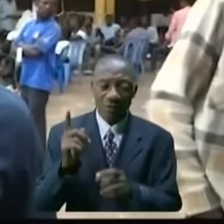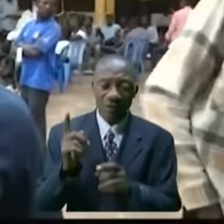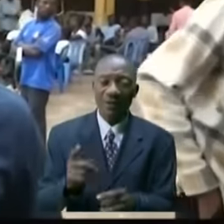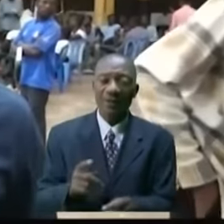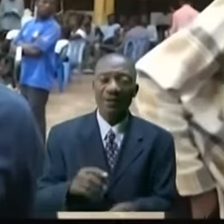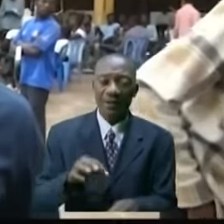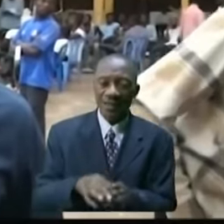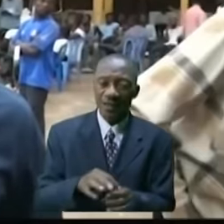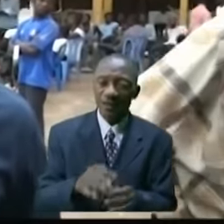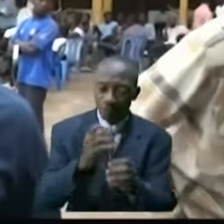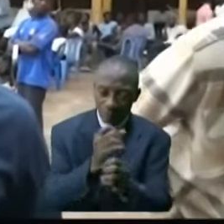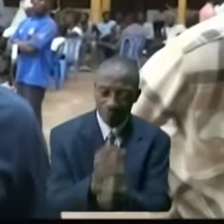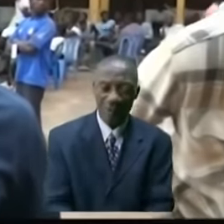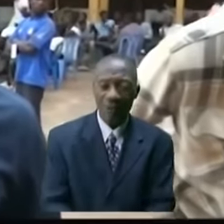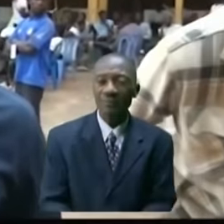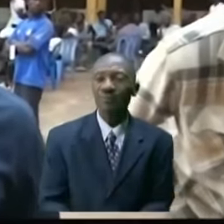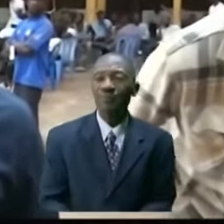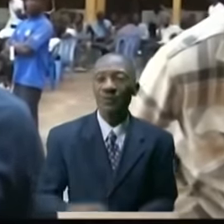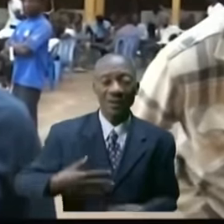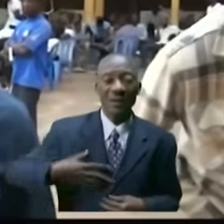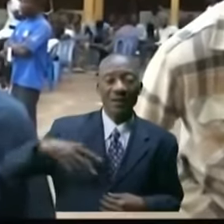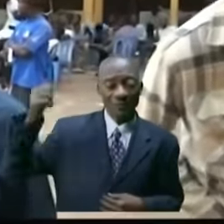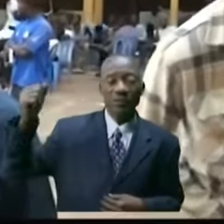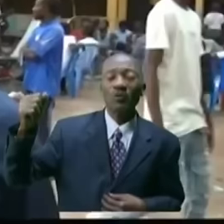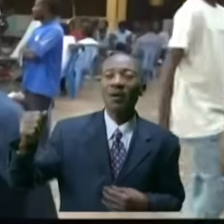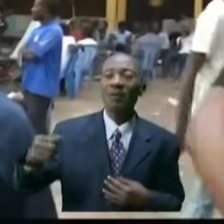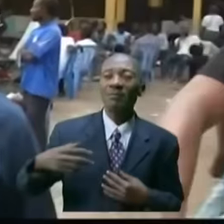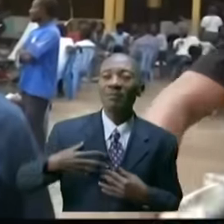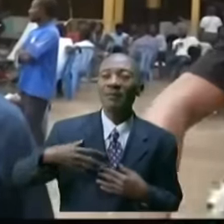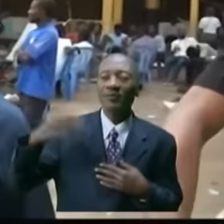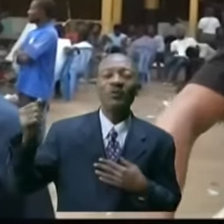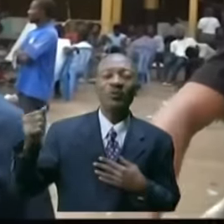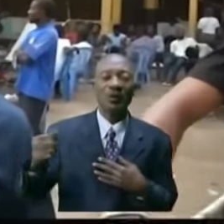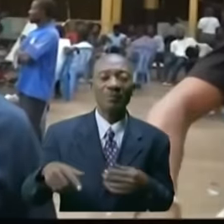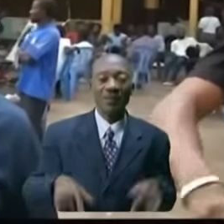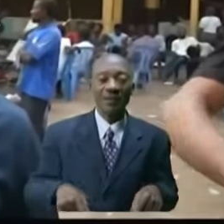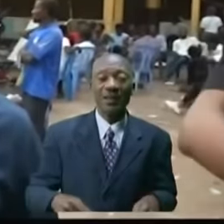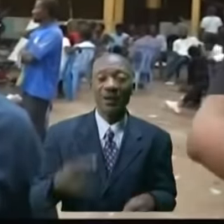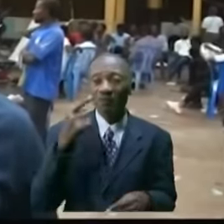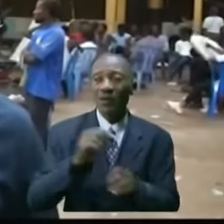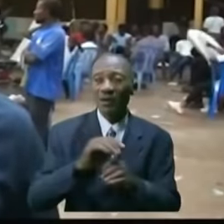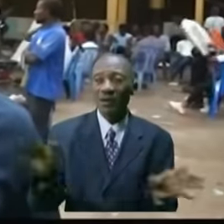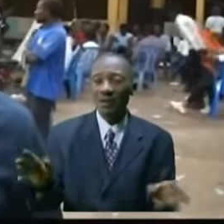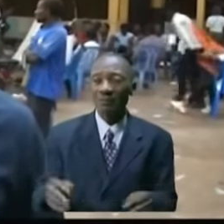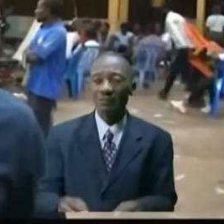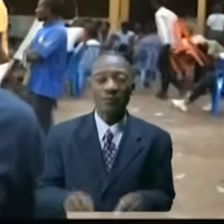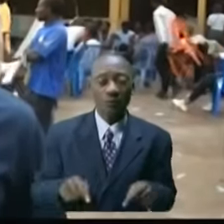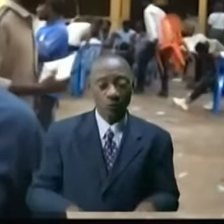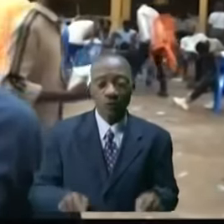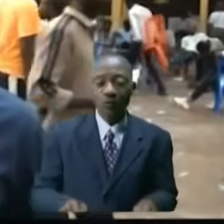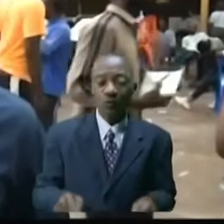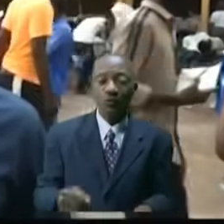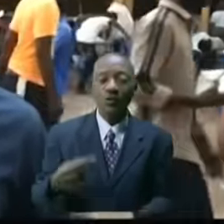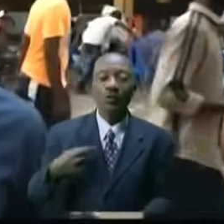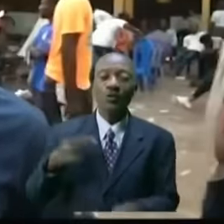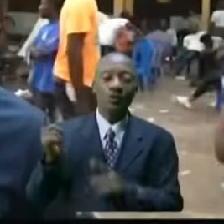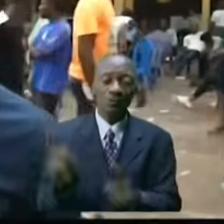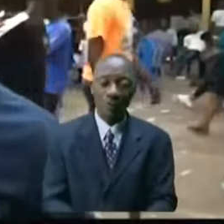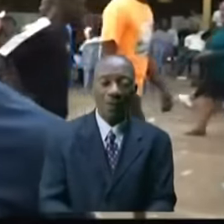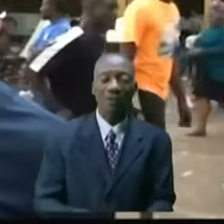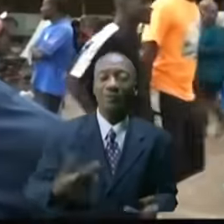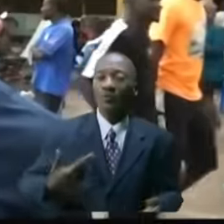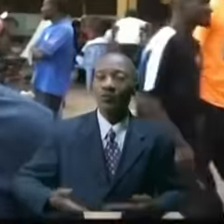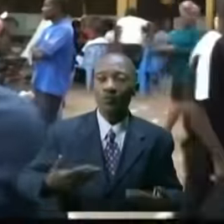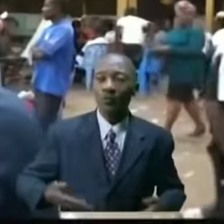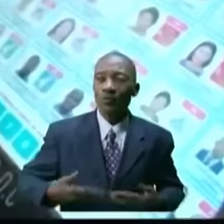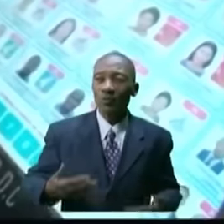que rien ne pourra nous empêcher d'atteindre notre objectif. Donc aujourd'hui, nous sommes là, nous sommes très contents que ça se passe ainsi,